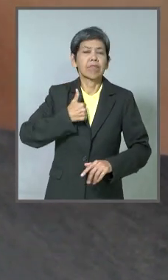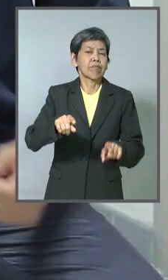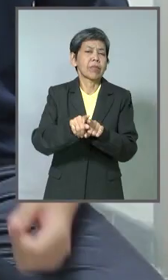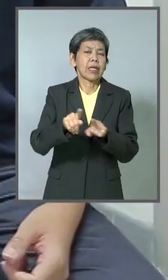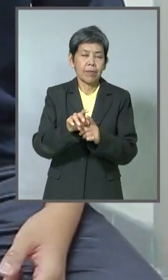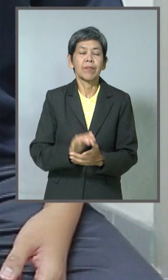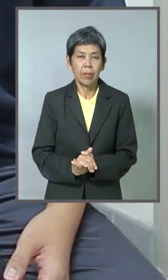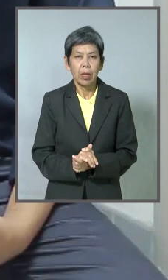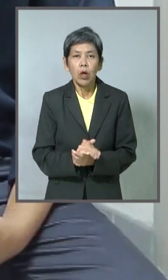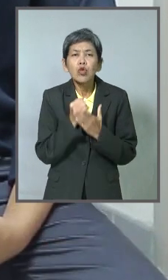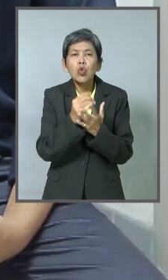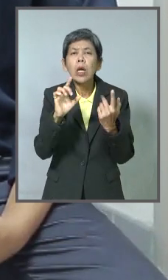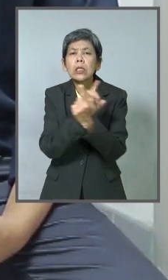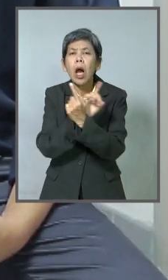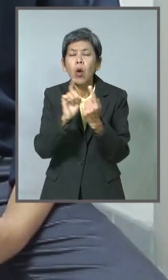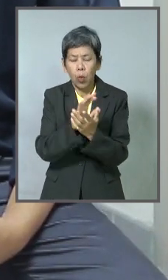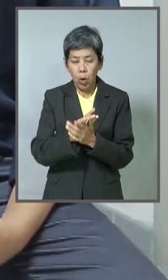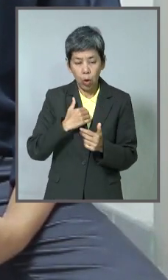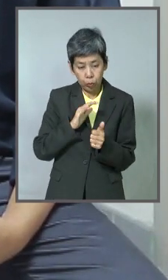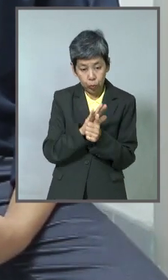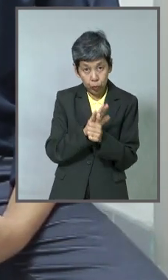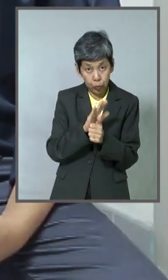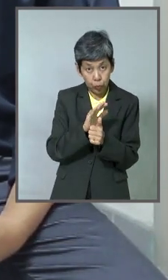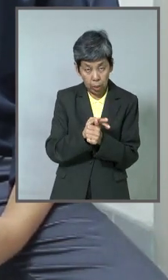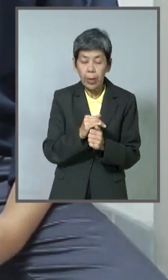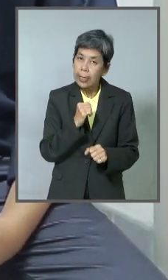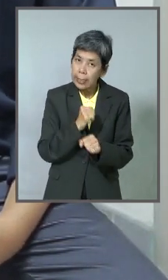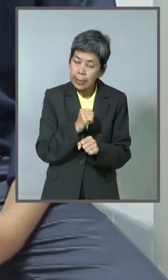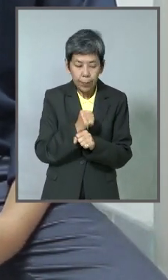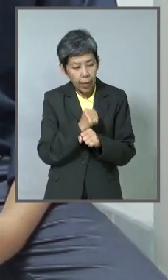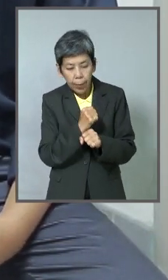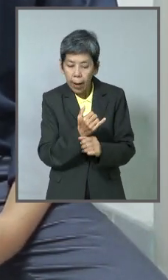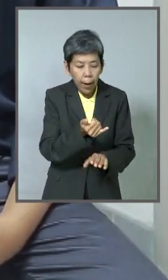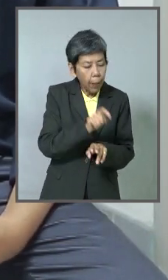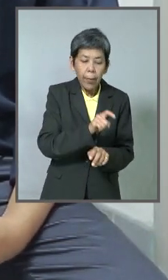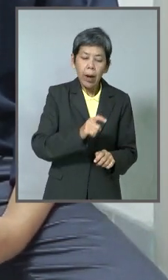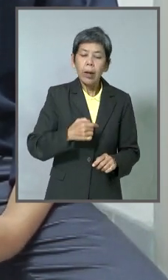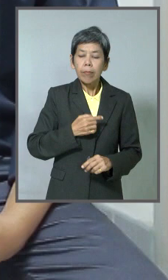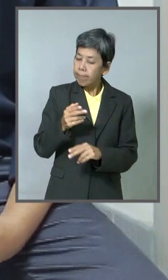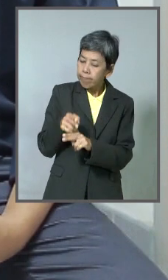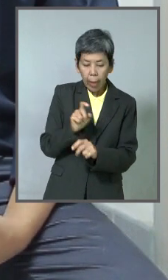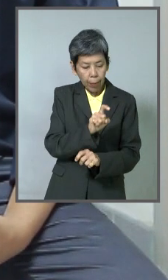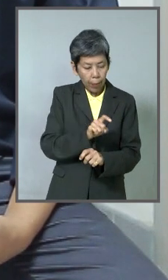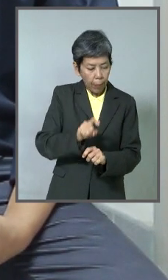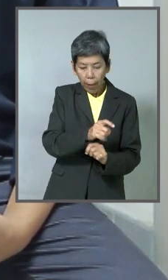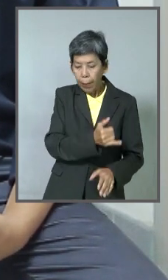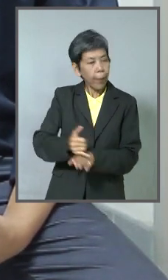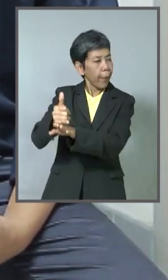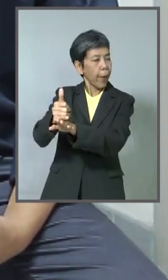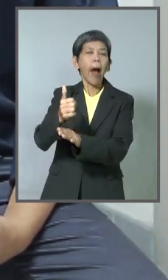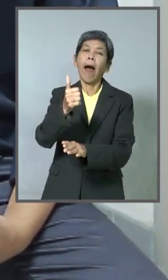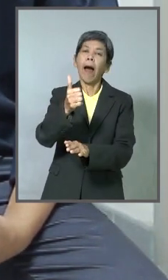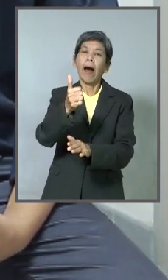ชน์ทั้งสองคนเลย ช่วยทางภาพรวมของสังคมที่ว่าผู้ดูแลก็จะมีเวลาในการทำงานมากขึ้นไม่ต้องใช้เว